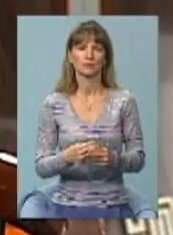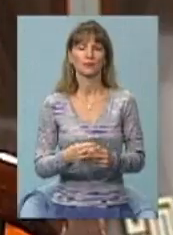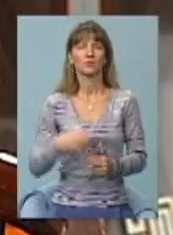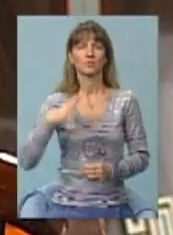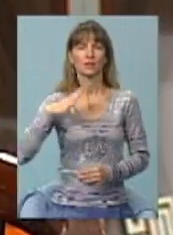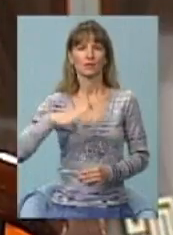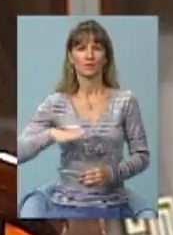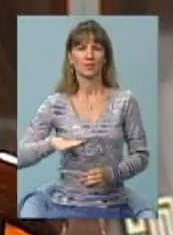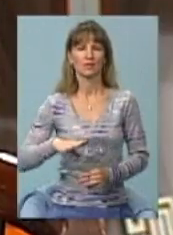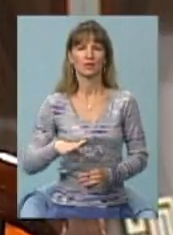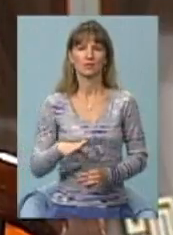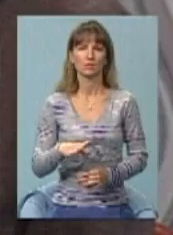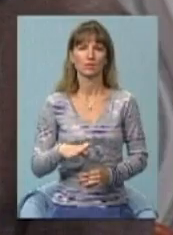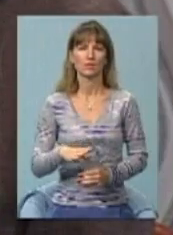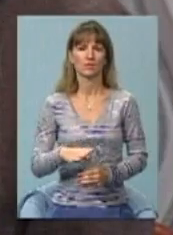витримка.